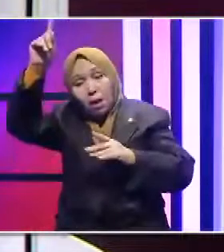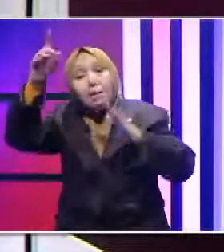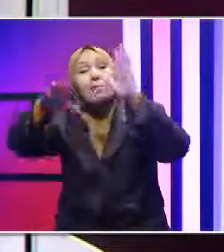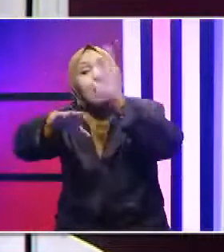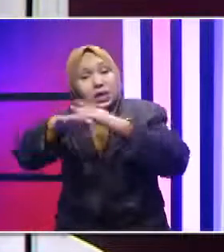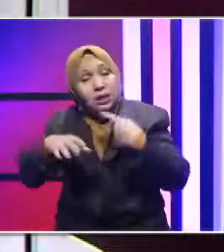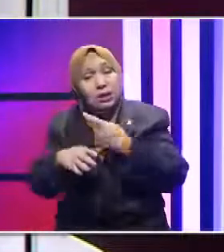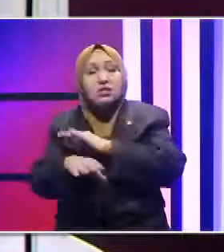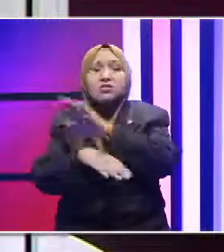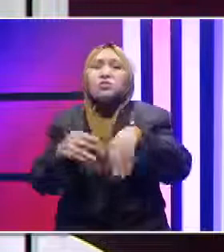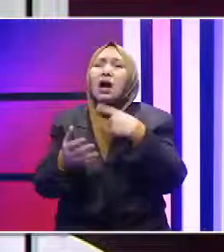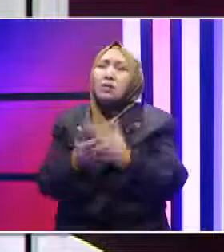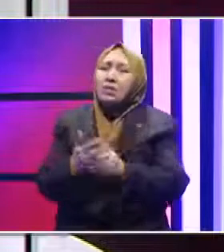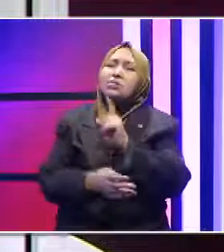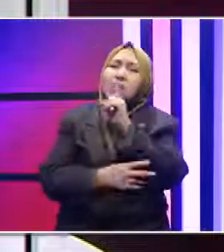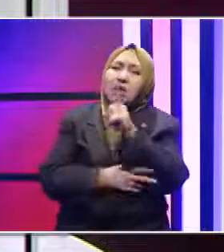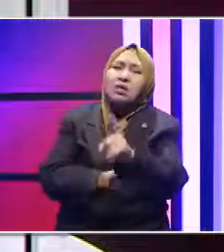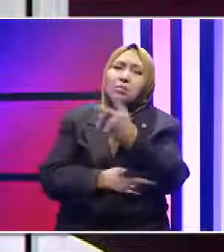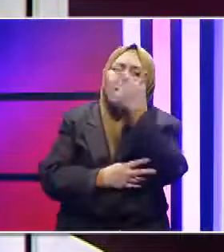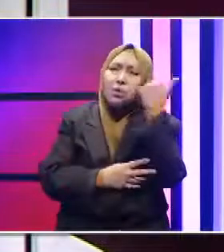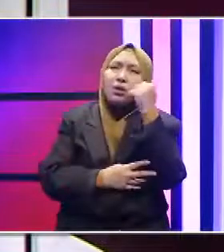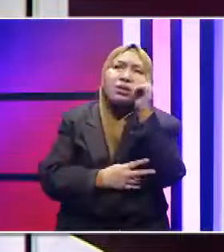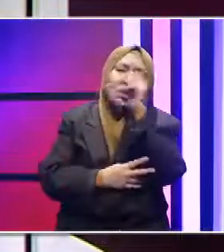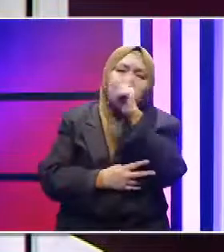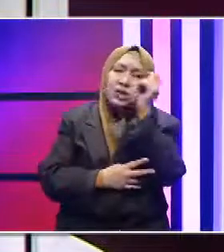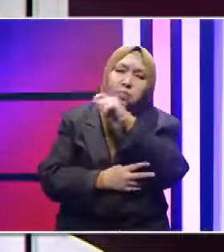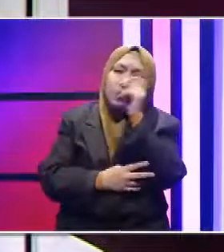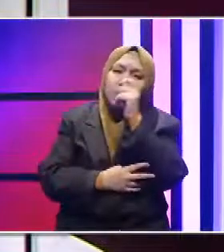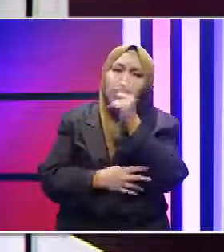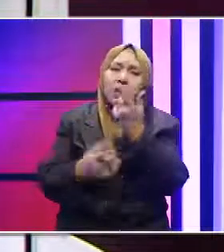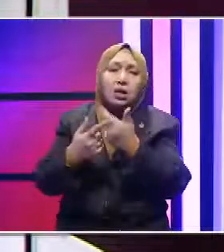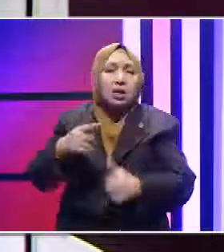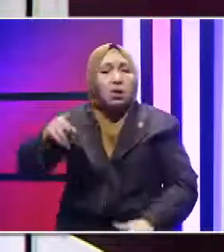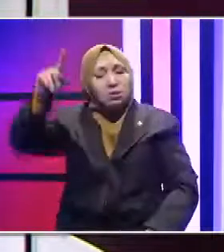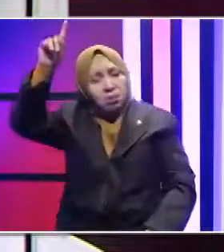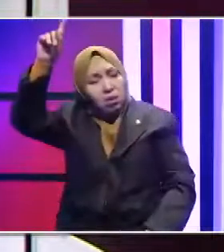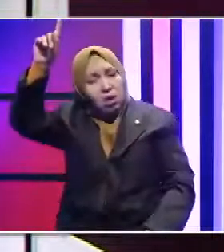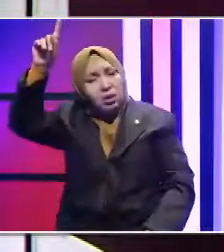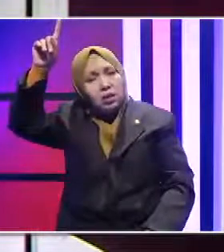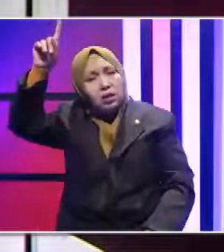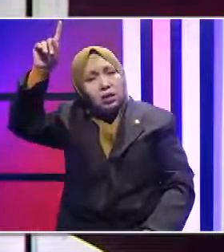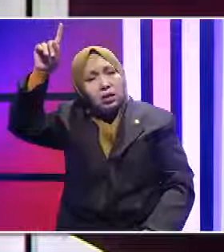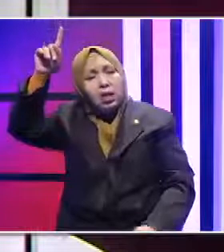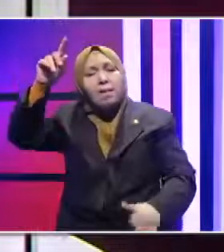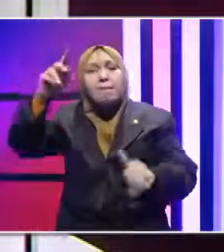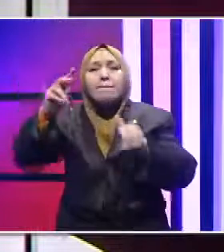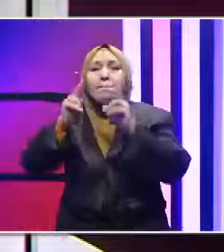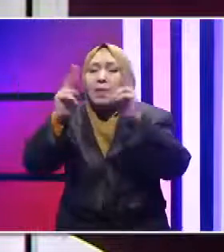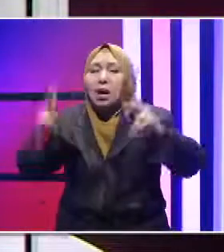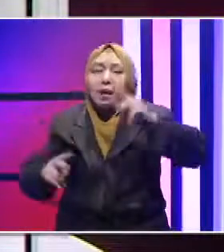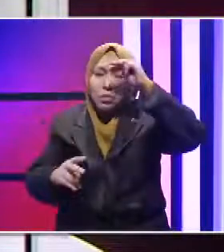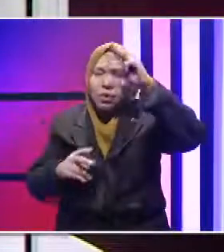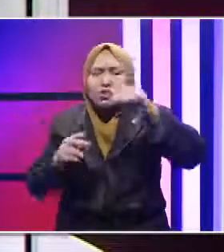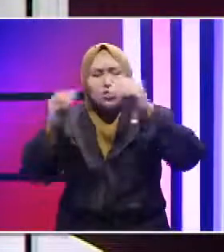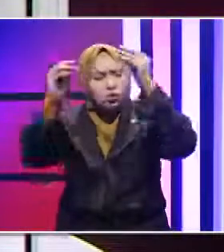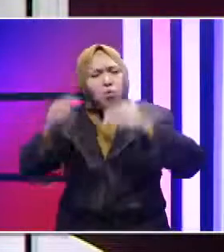manusia, apa sebenarnya yang menyebabkan kau tertipu daripada Tuhanmu yang amat mulia? Cikgu, Ustaz, ya. Cikgu tu